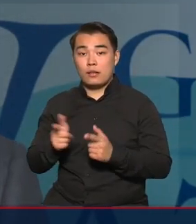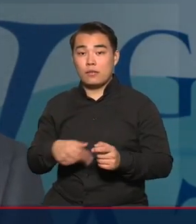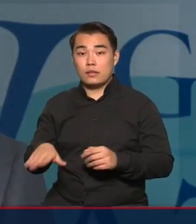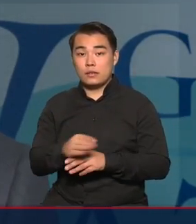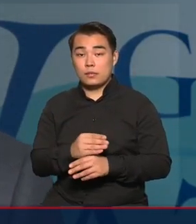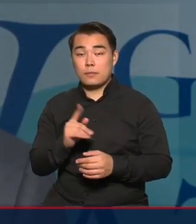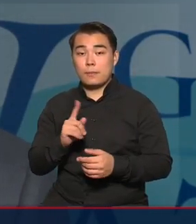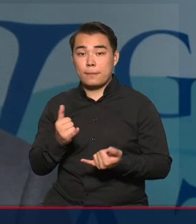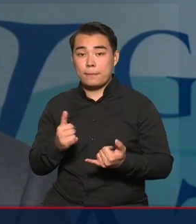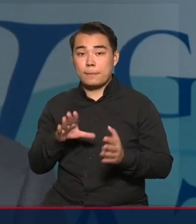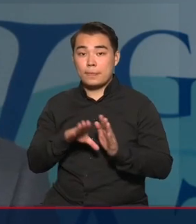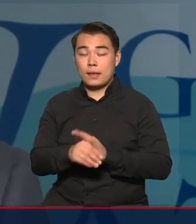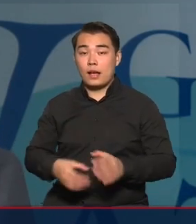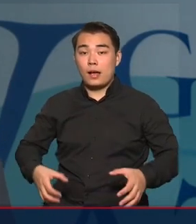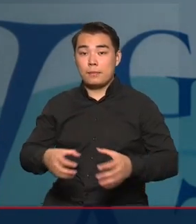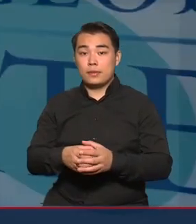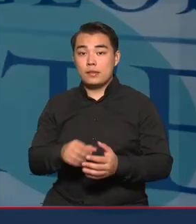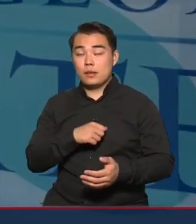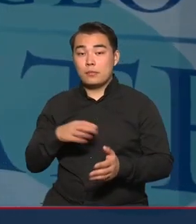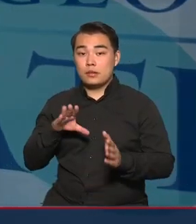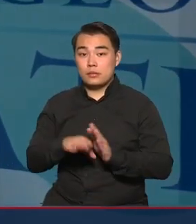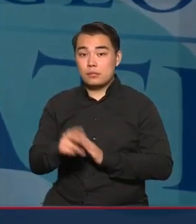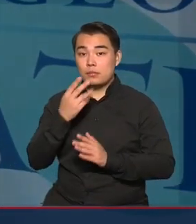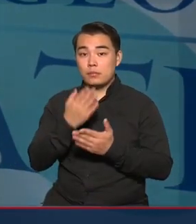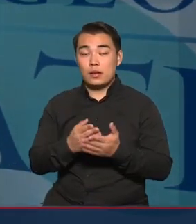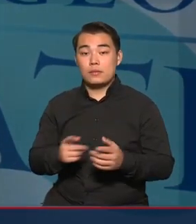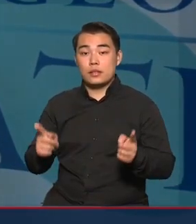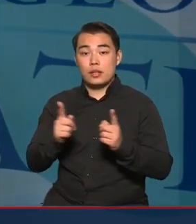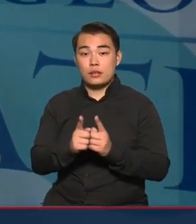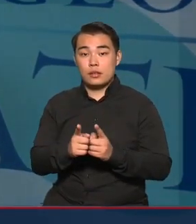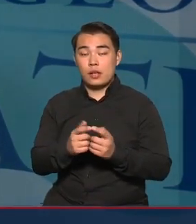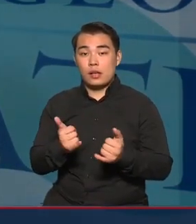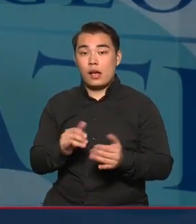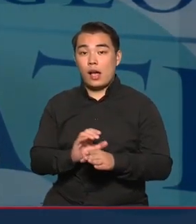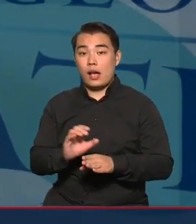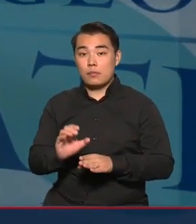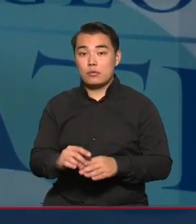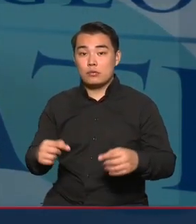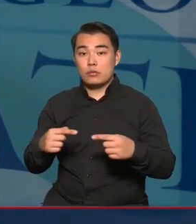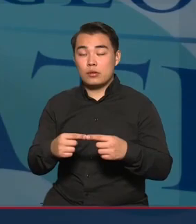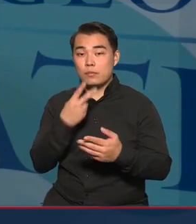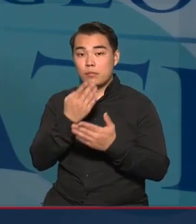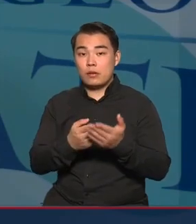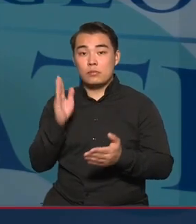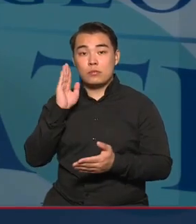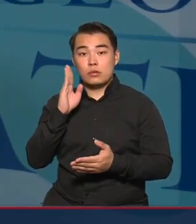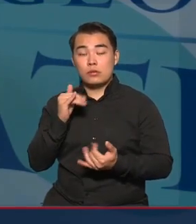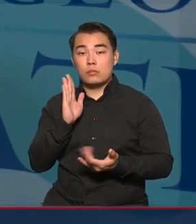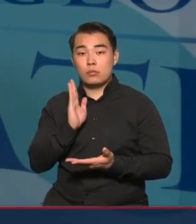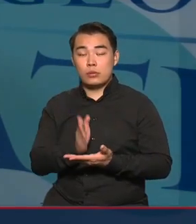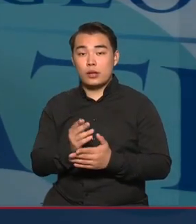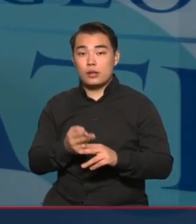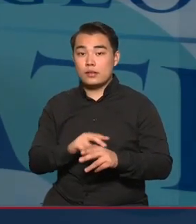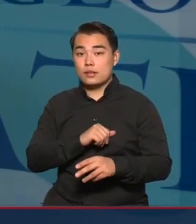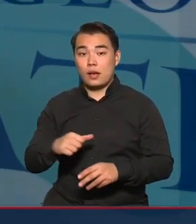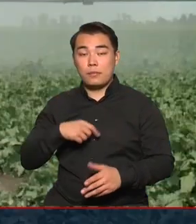дайындау, оны осындай командаға енгізіп, кездесулерге жіберіп, тиісті нәтиже болашақта болады деп өз